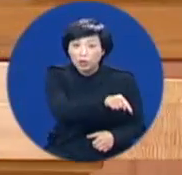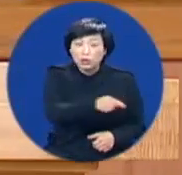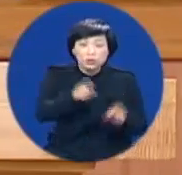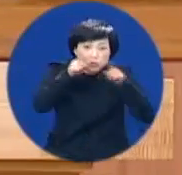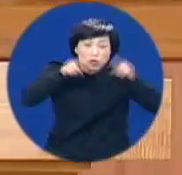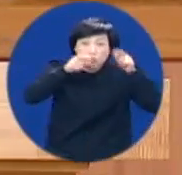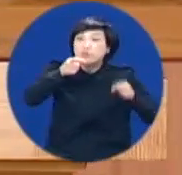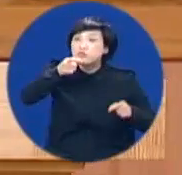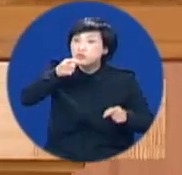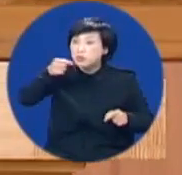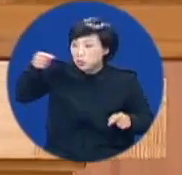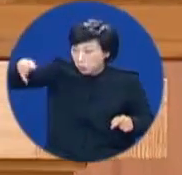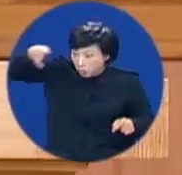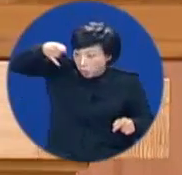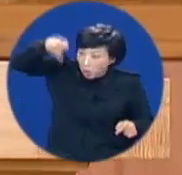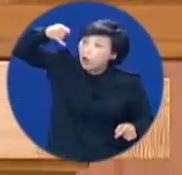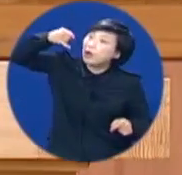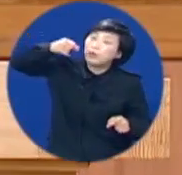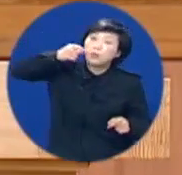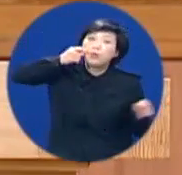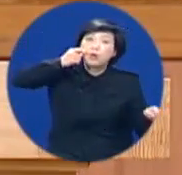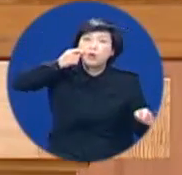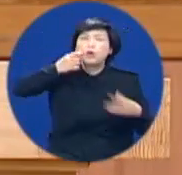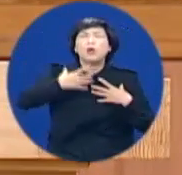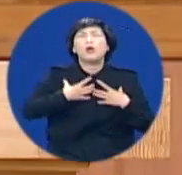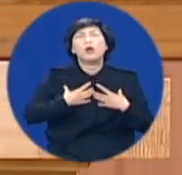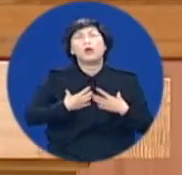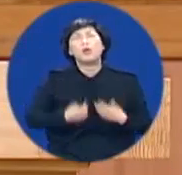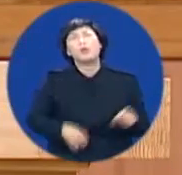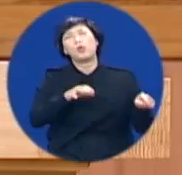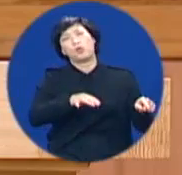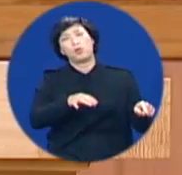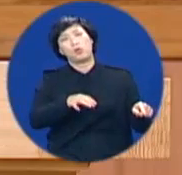방울도 얻어먹을 수 없는 그런 절망적인 장소.